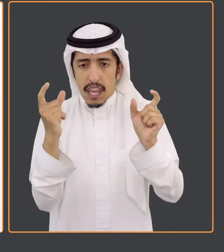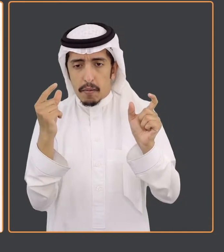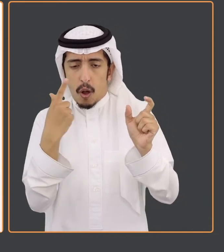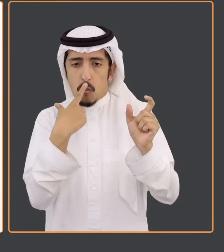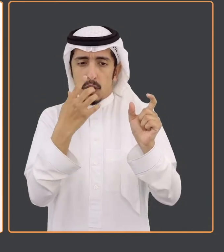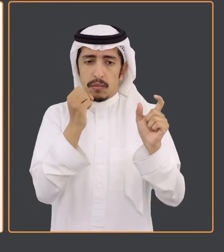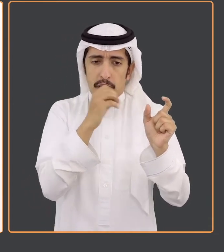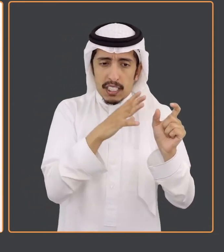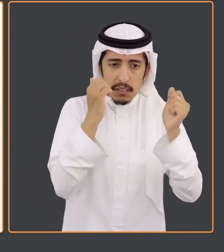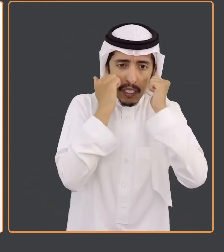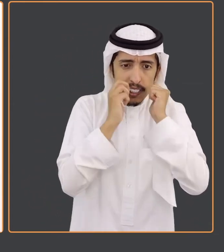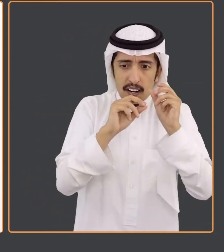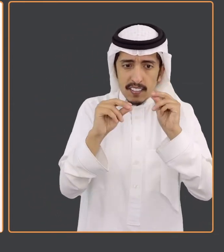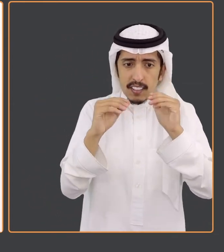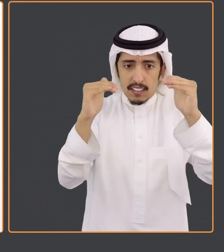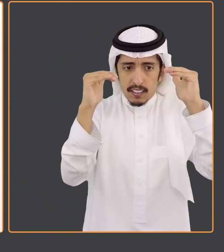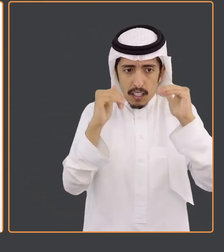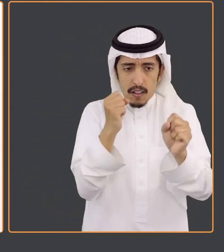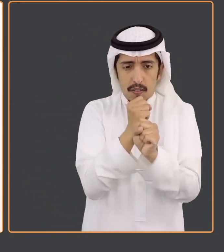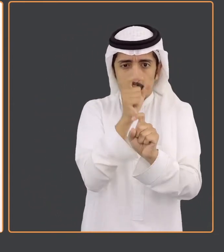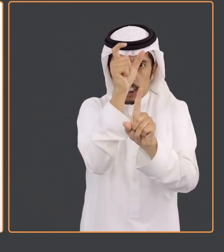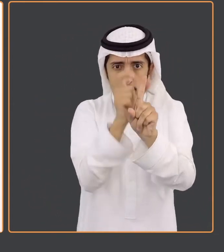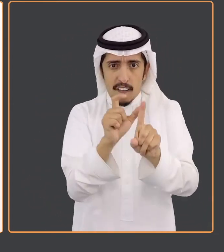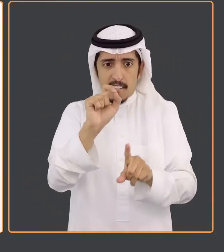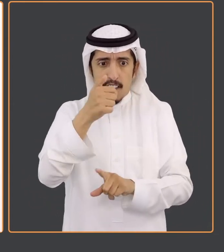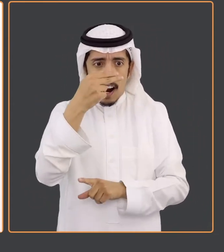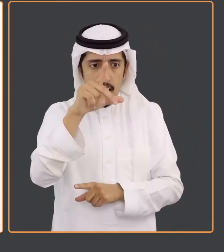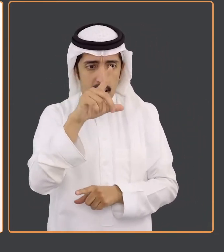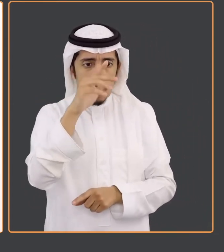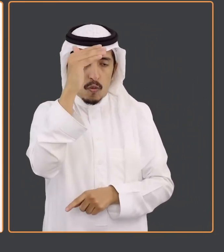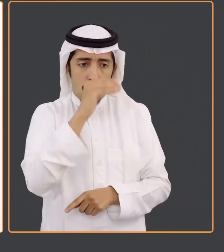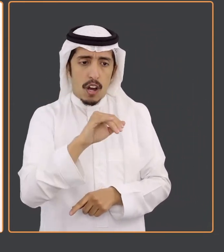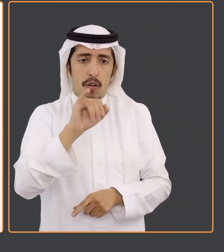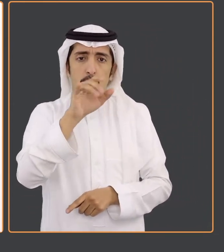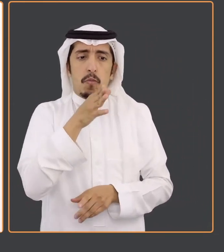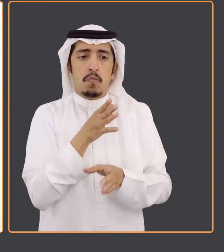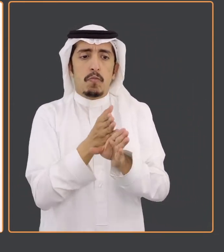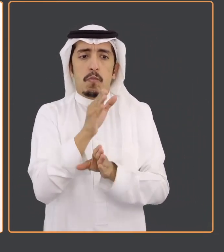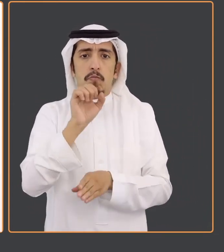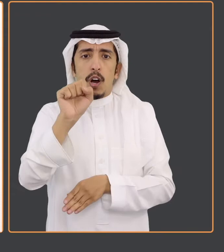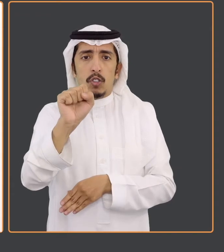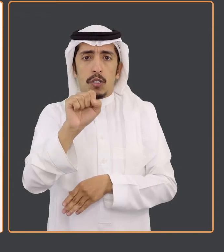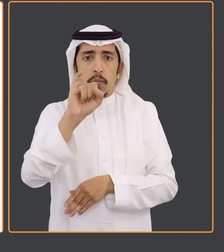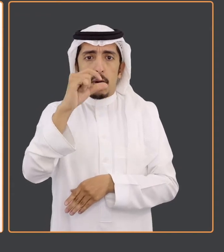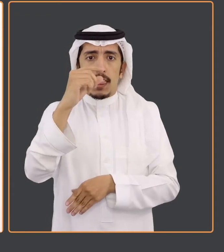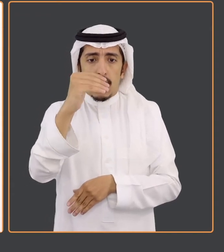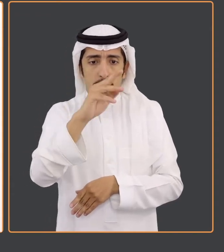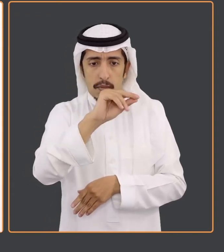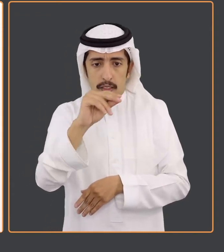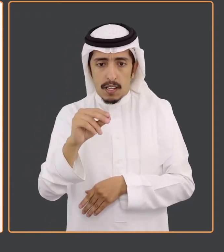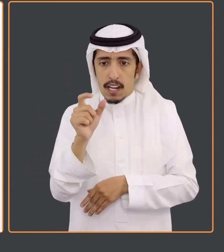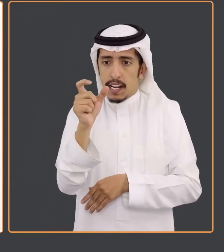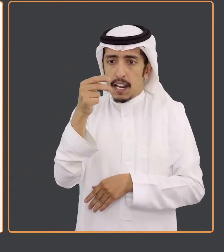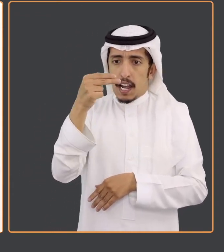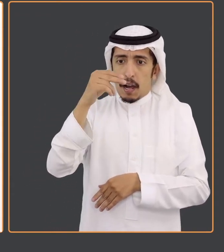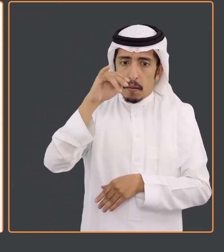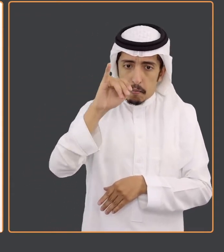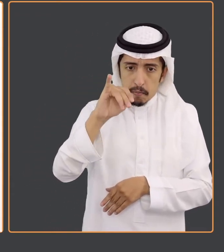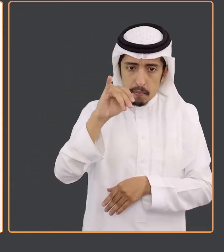بئسة، والفاعل والمخصوص بالمدح أو الذم. ولنأخذ مثالا للمدح فنقول: